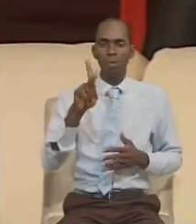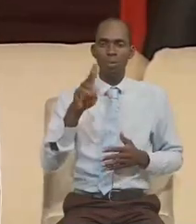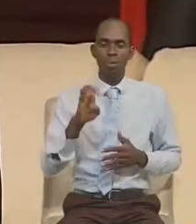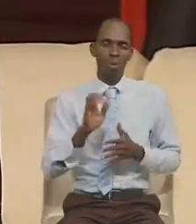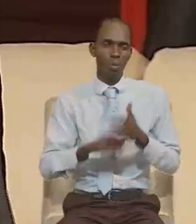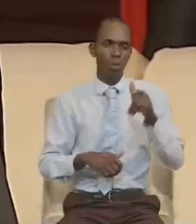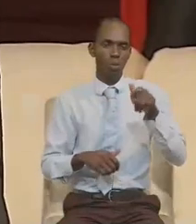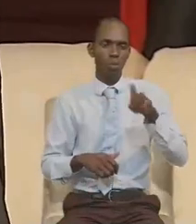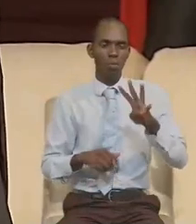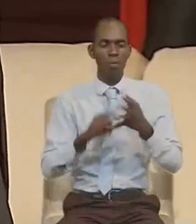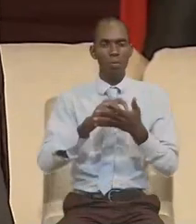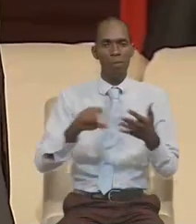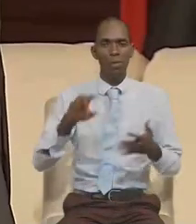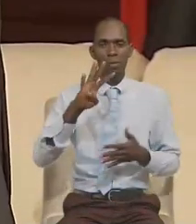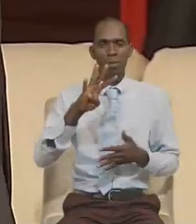46.